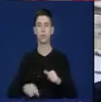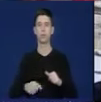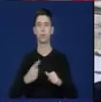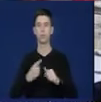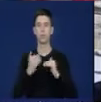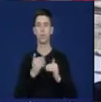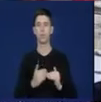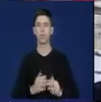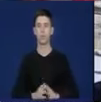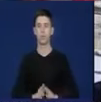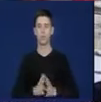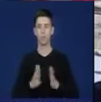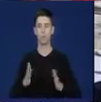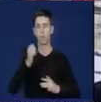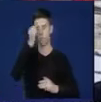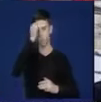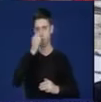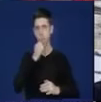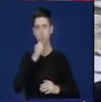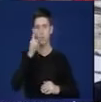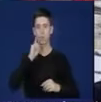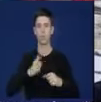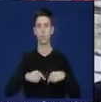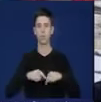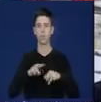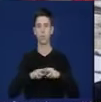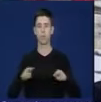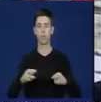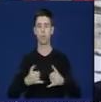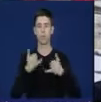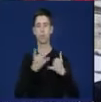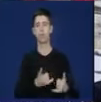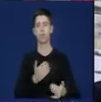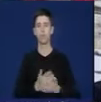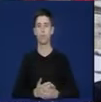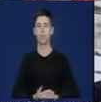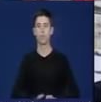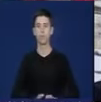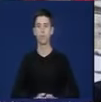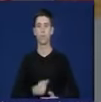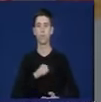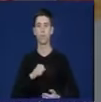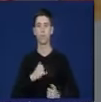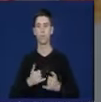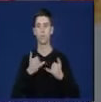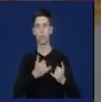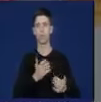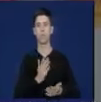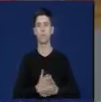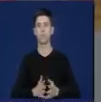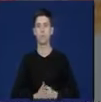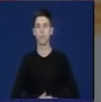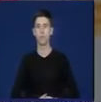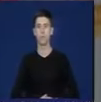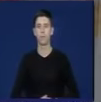Həqi mənada çox sağ olsun, prezidentimiz də qiymətləndirdi. Onun öz qiymətini verdi. Mənim